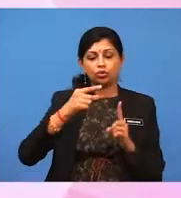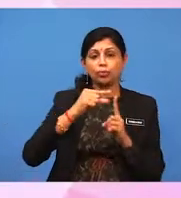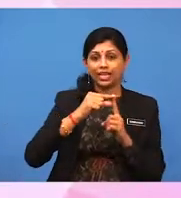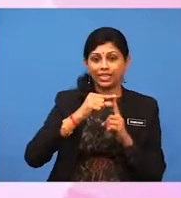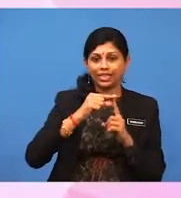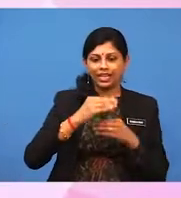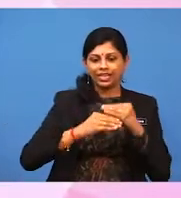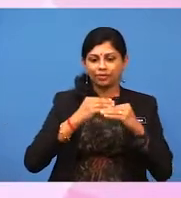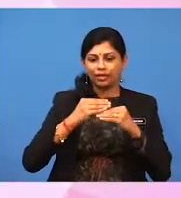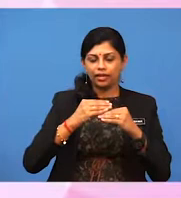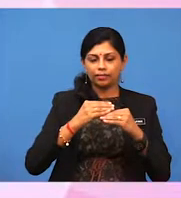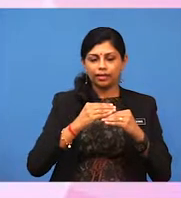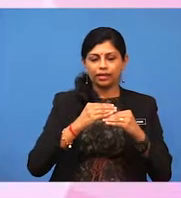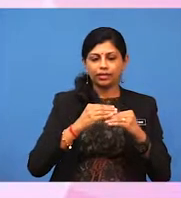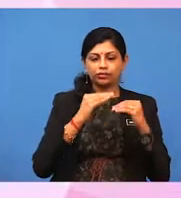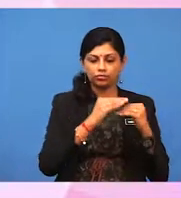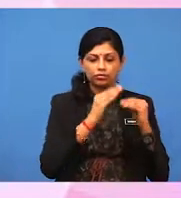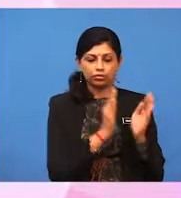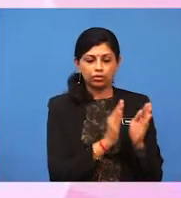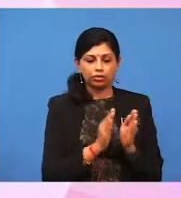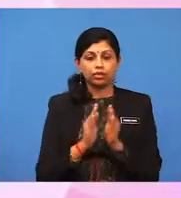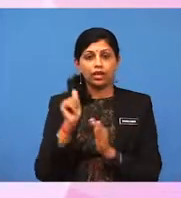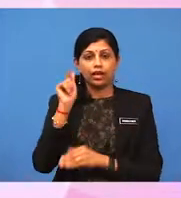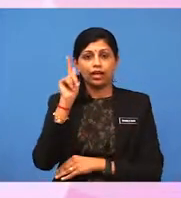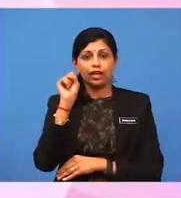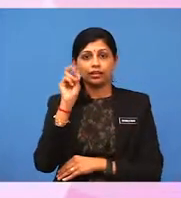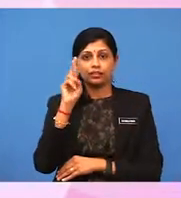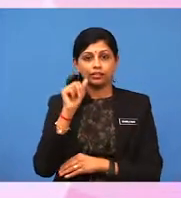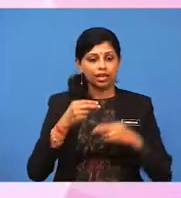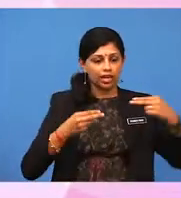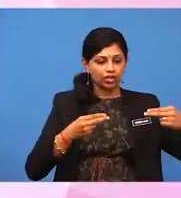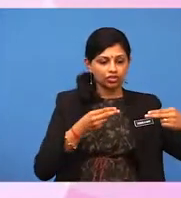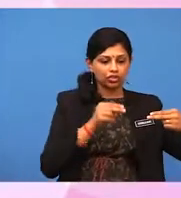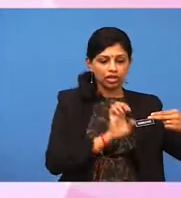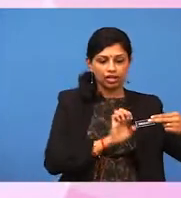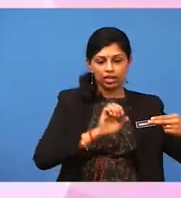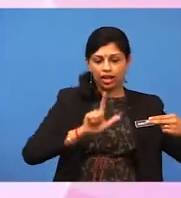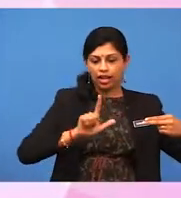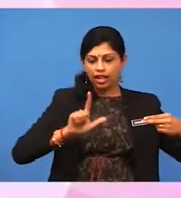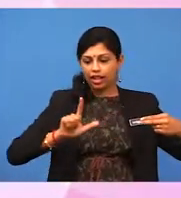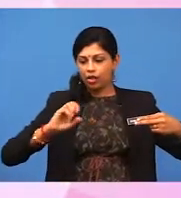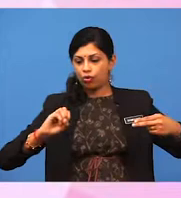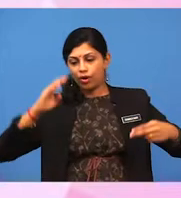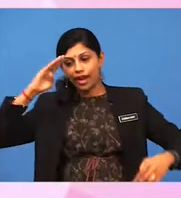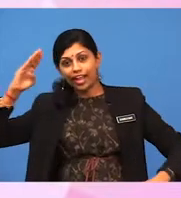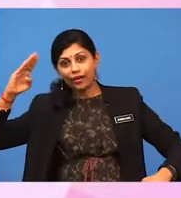dibina daripada jujukan aksara, iaitu H, E, L, L, O.